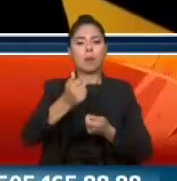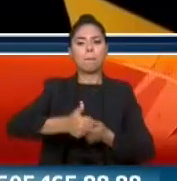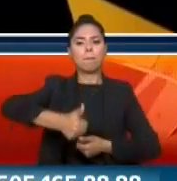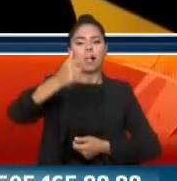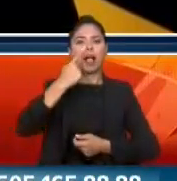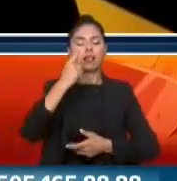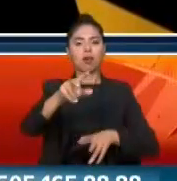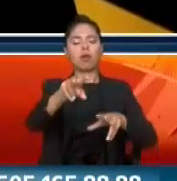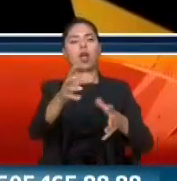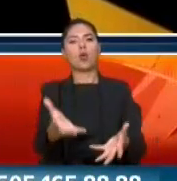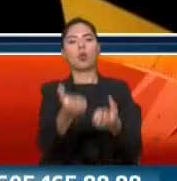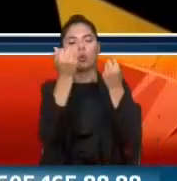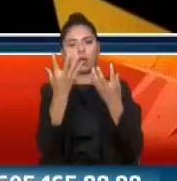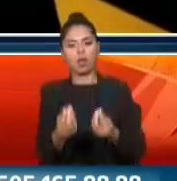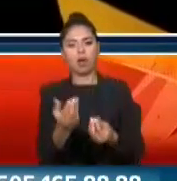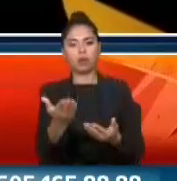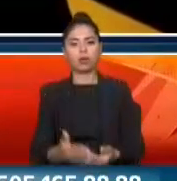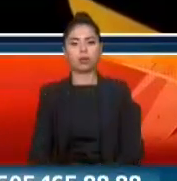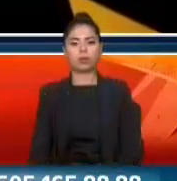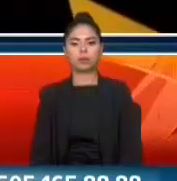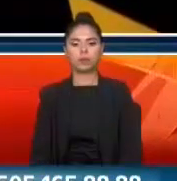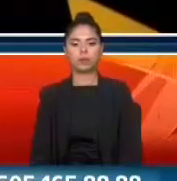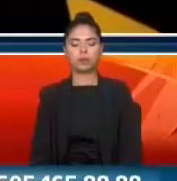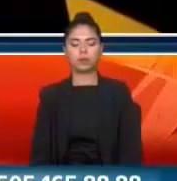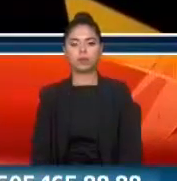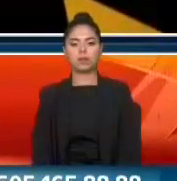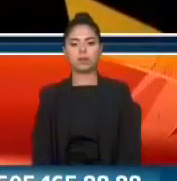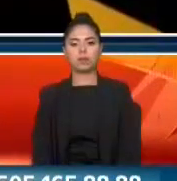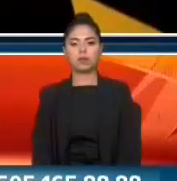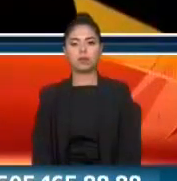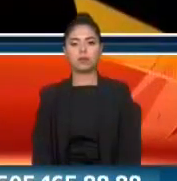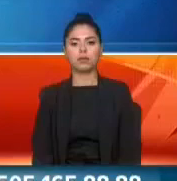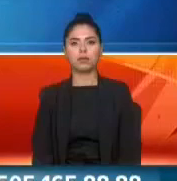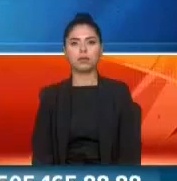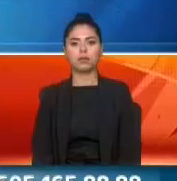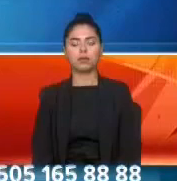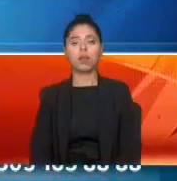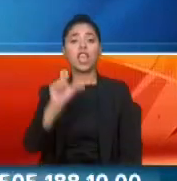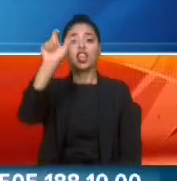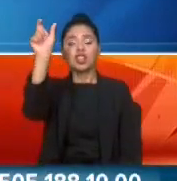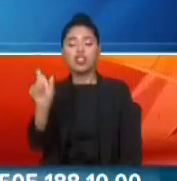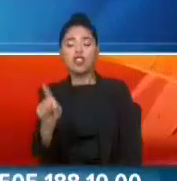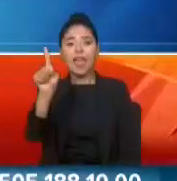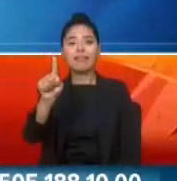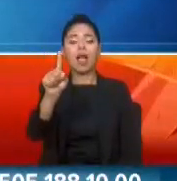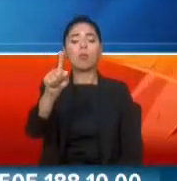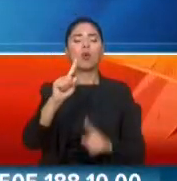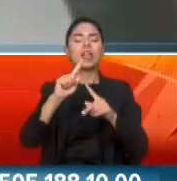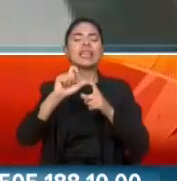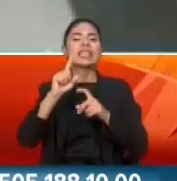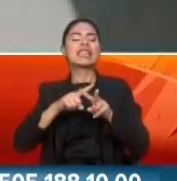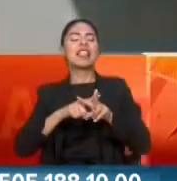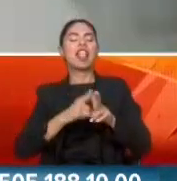Mayıs günü Beyrut limanına yanaştık, yükümüzü tahliye etmek için. İlk 3 hafta hiçbir problem yoktu. Ceyda Selvi'nin staj yaptığı